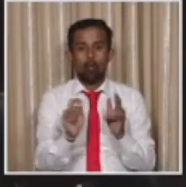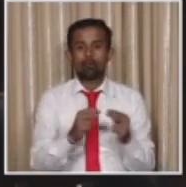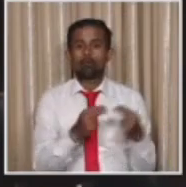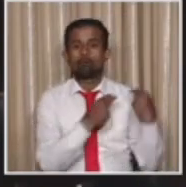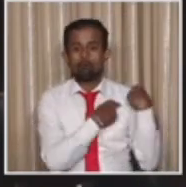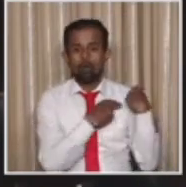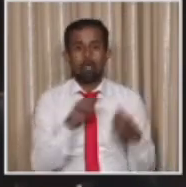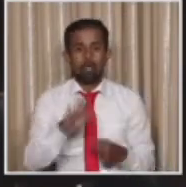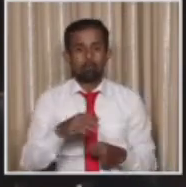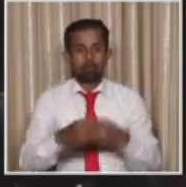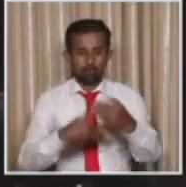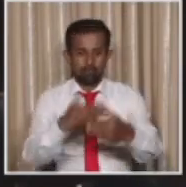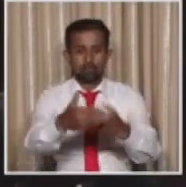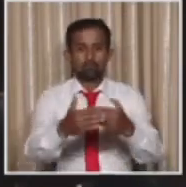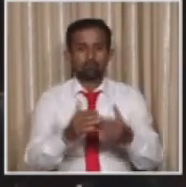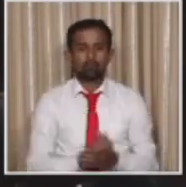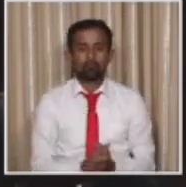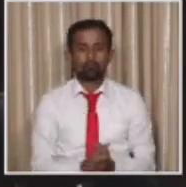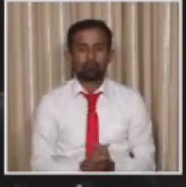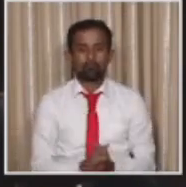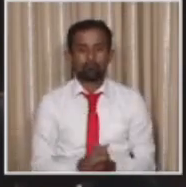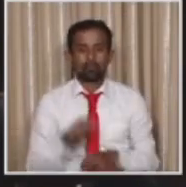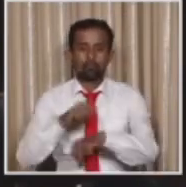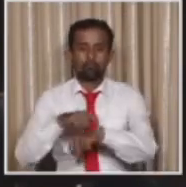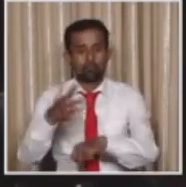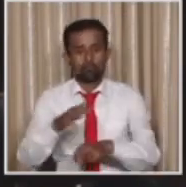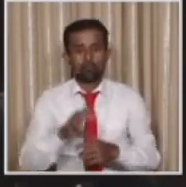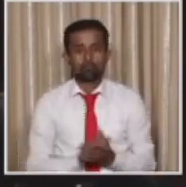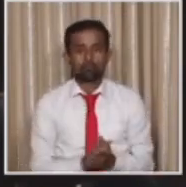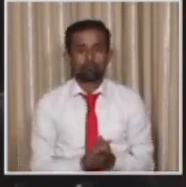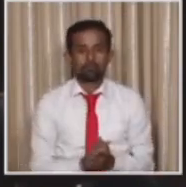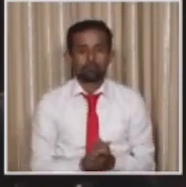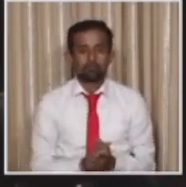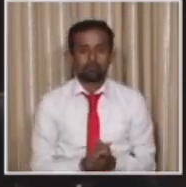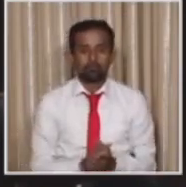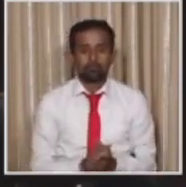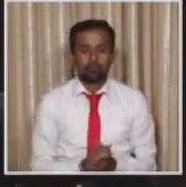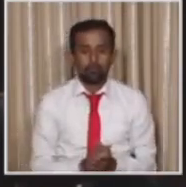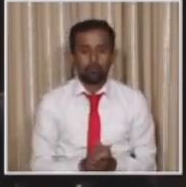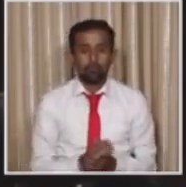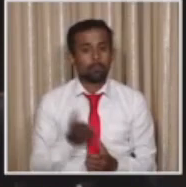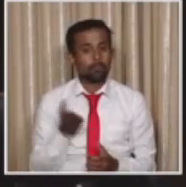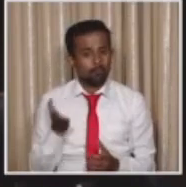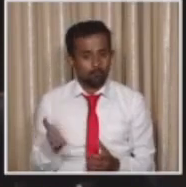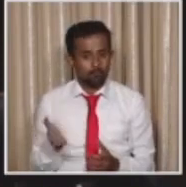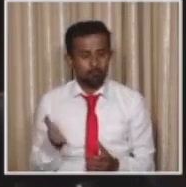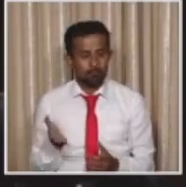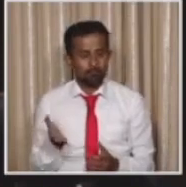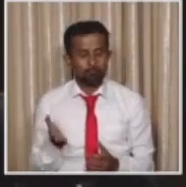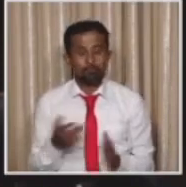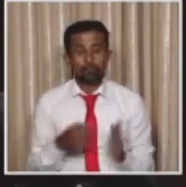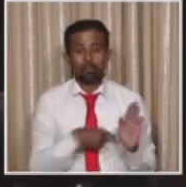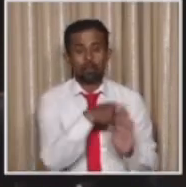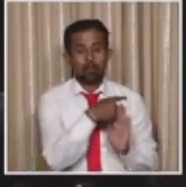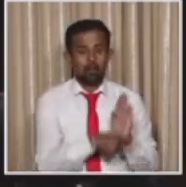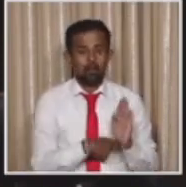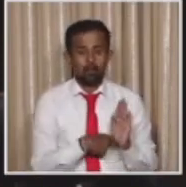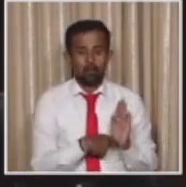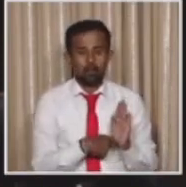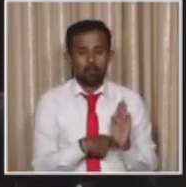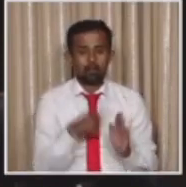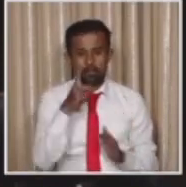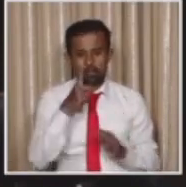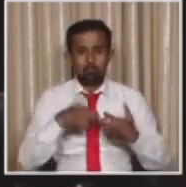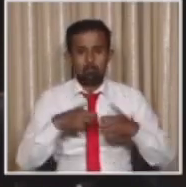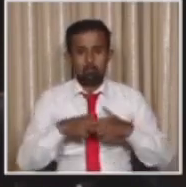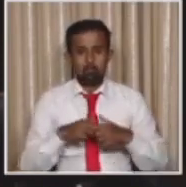තිබෙනවා ක්‍රියාදාම ඉදිරියට ගෙනියන්නේ. ඒ නිසා අපි විශේෂයෙන්ම කියන්න කැමති මේක ලංකාවේ දැන් අද එක අර්බුදයක්